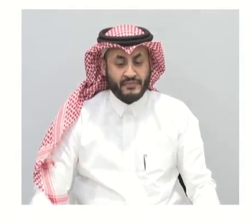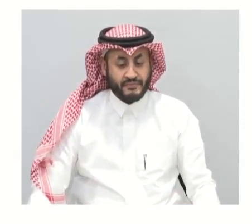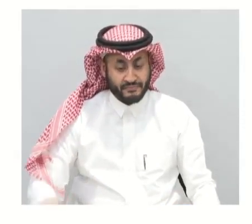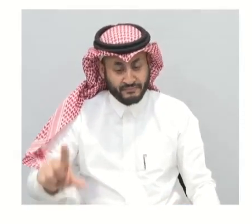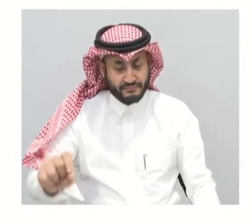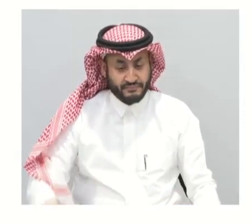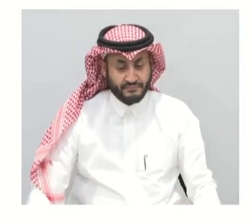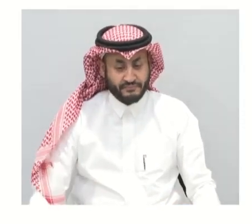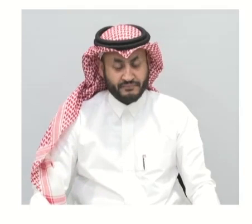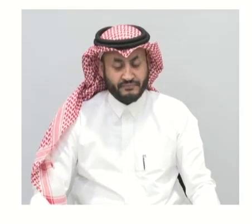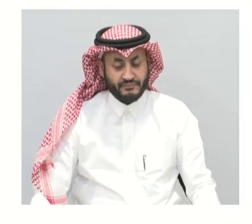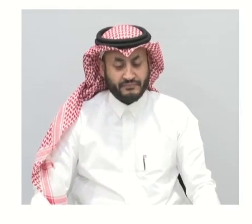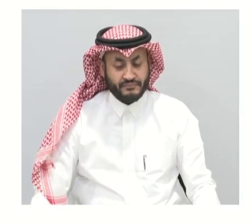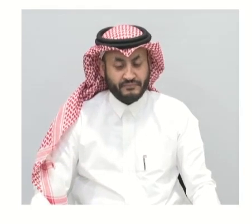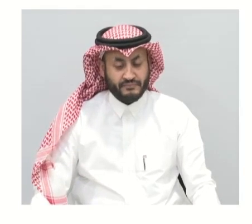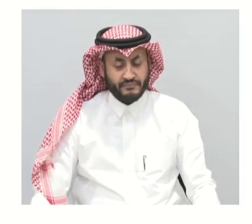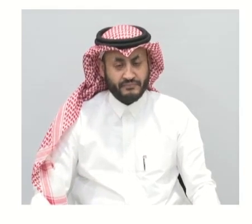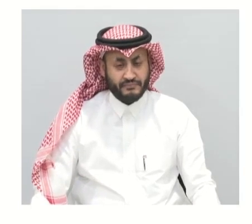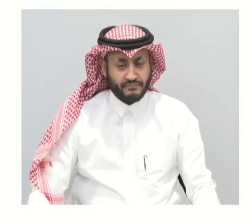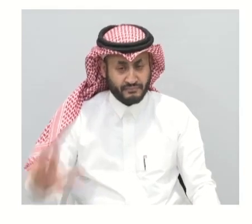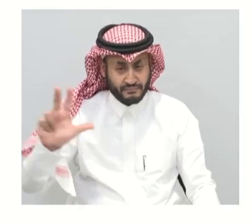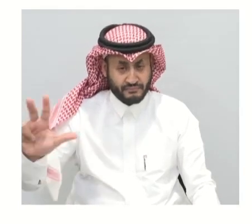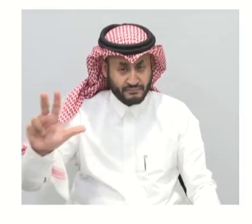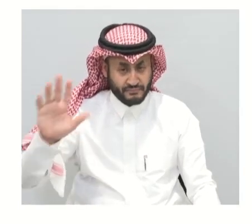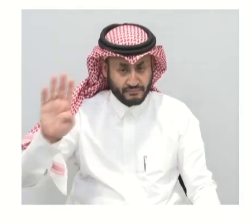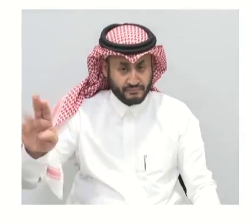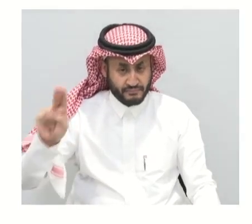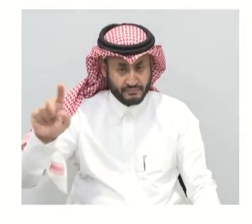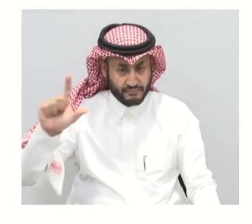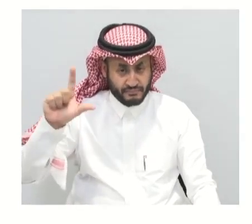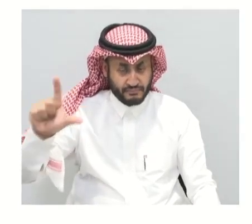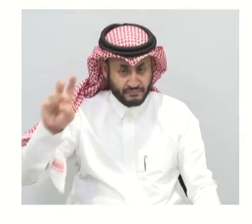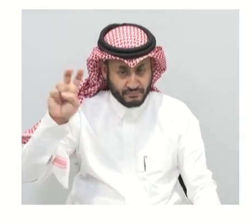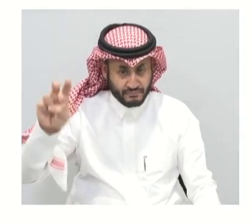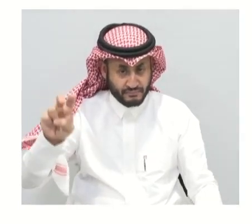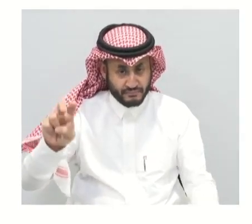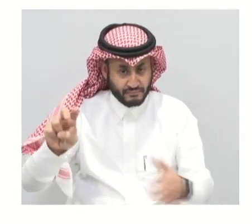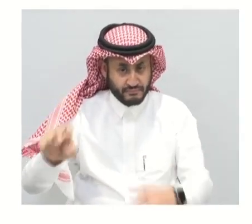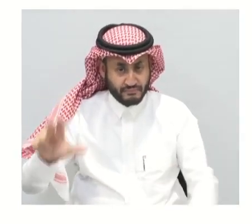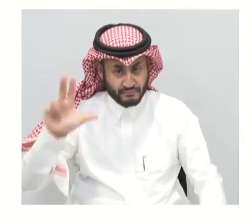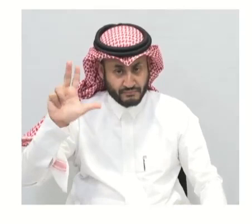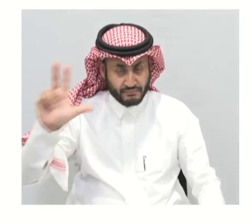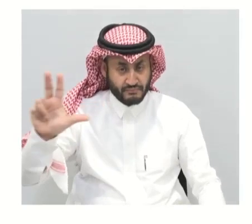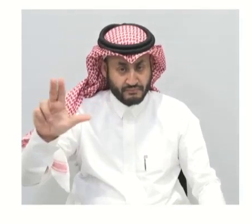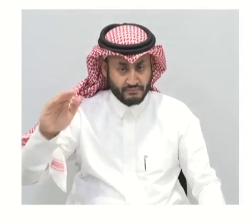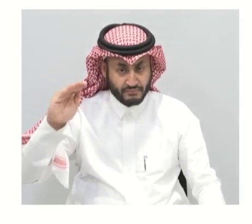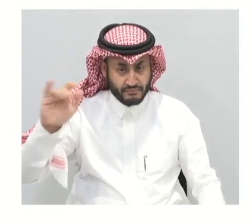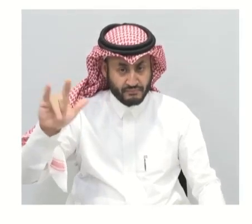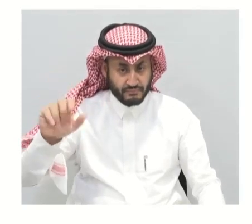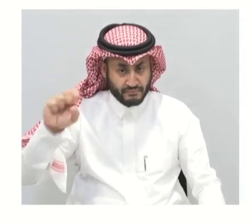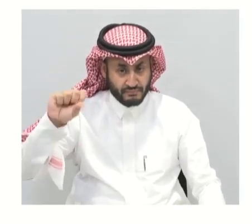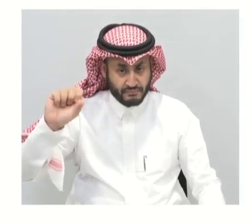احسنتم بالتاكيد هي عباره عن الكتله الحيويه وذكرنا بانها احد